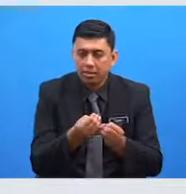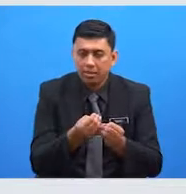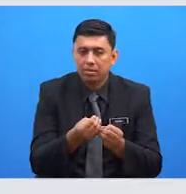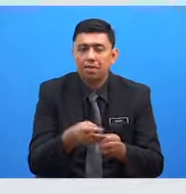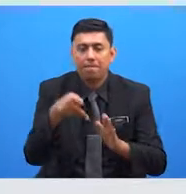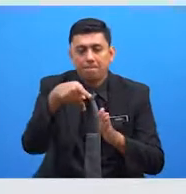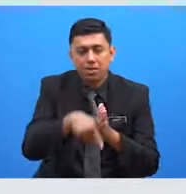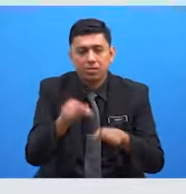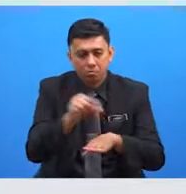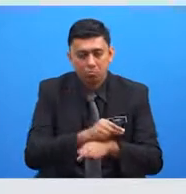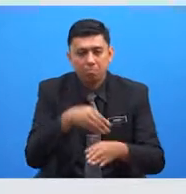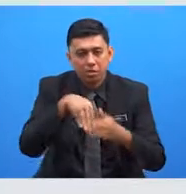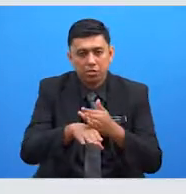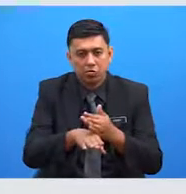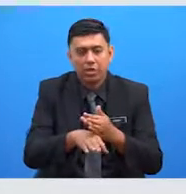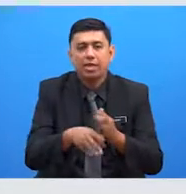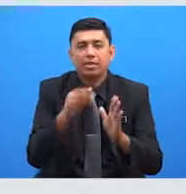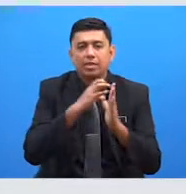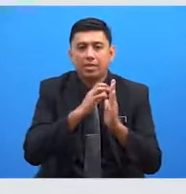pengguna memasukkan data.